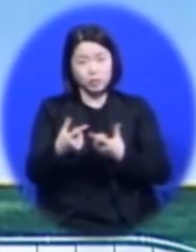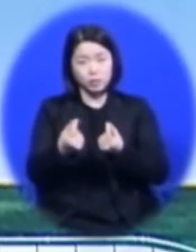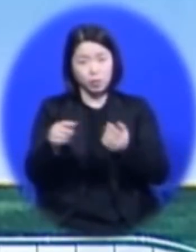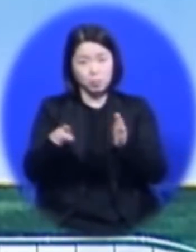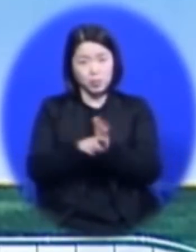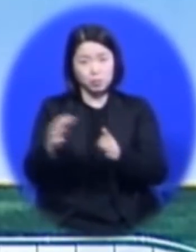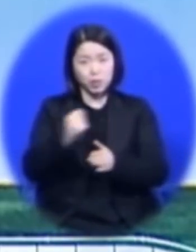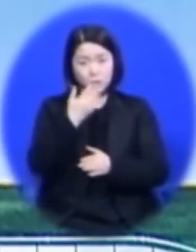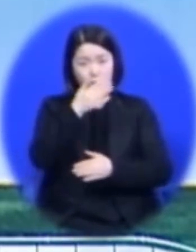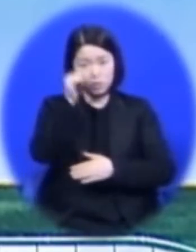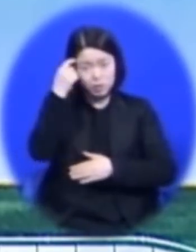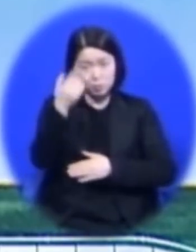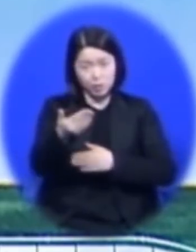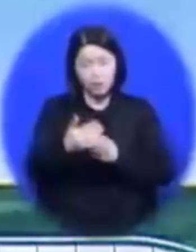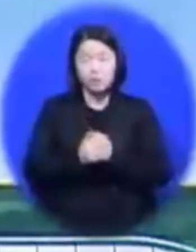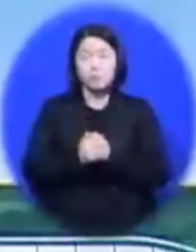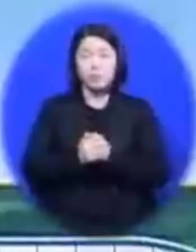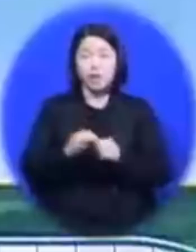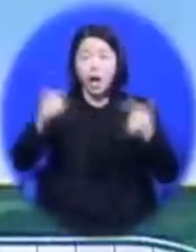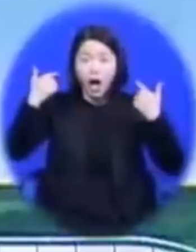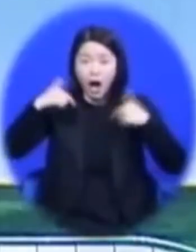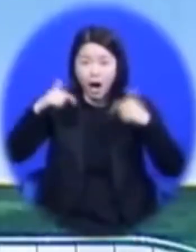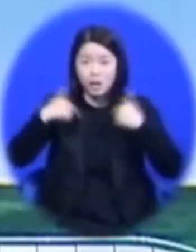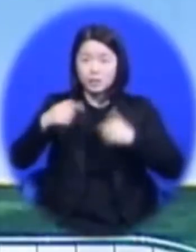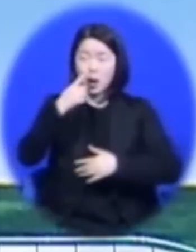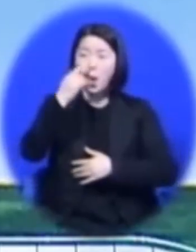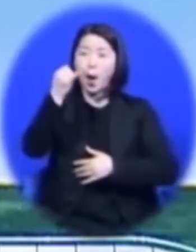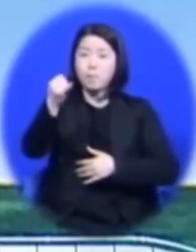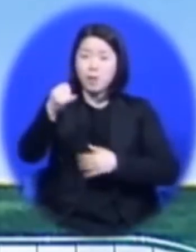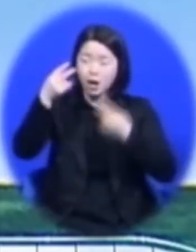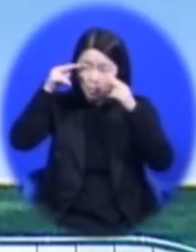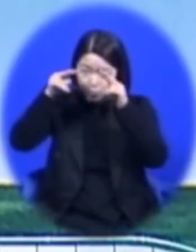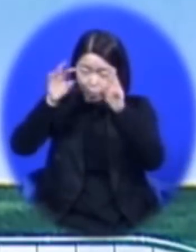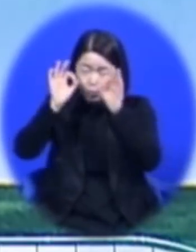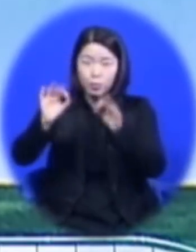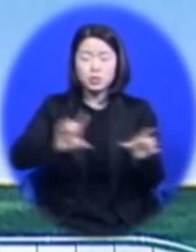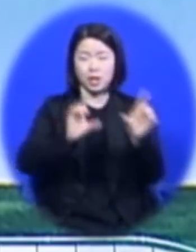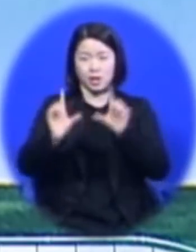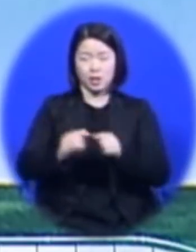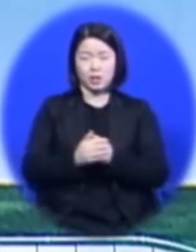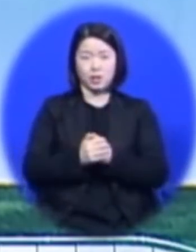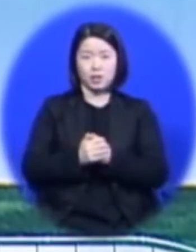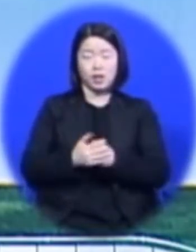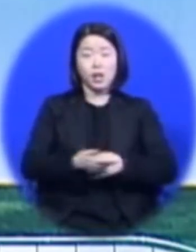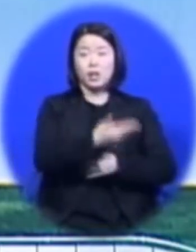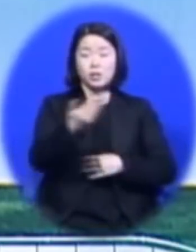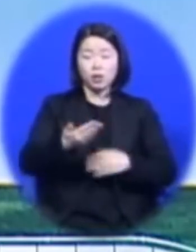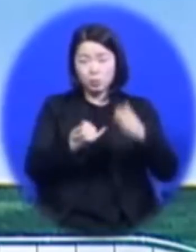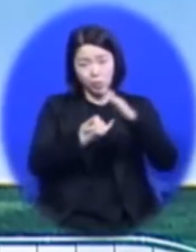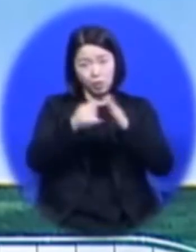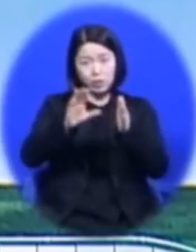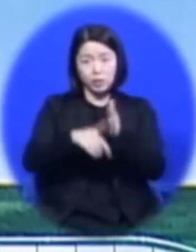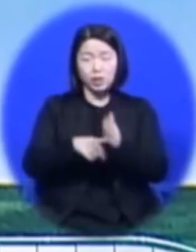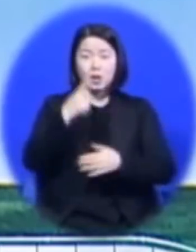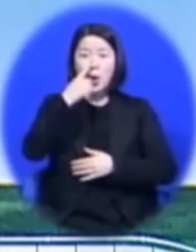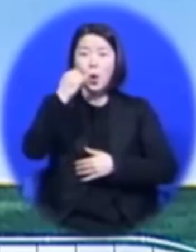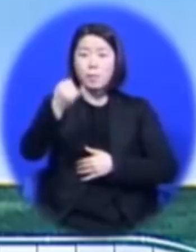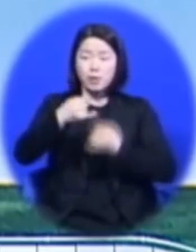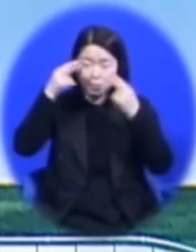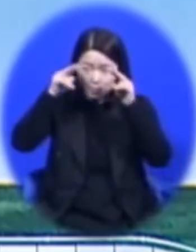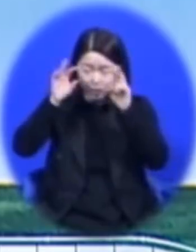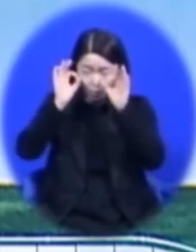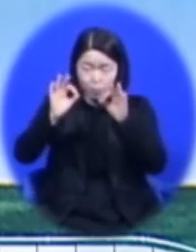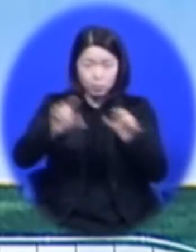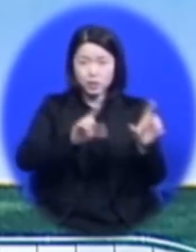된거죠 항상 엄마 바라보고 산거 아닙니다 여러분 어릴때는 엄마만 바라보고 사는 거